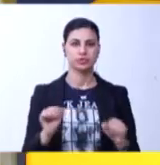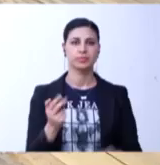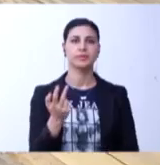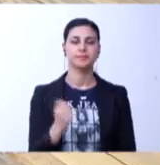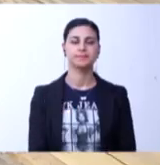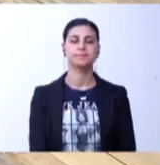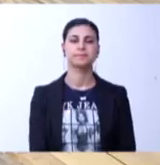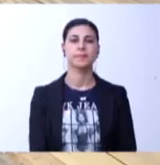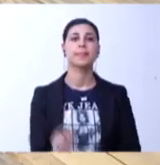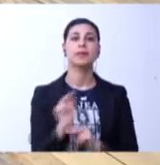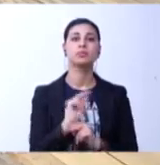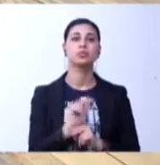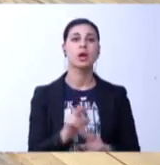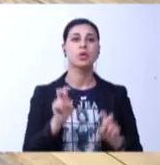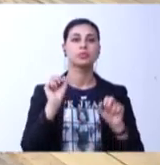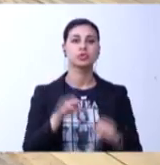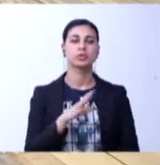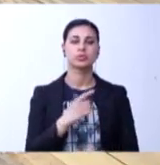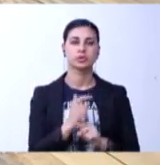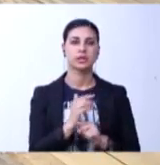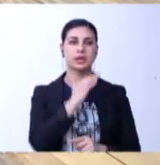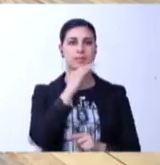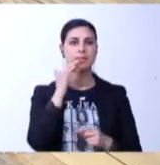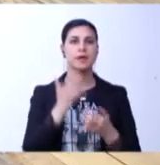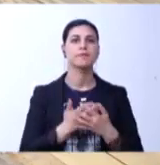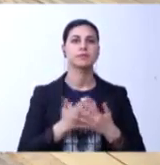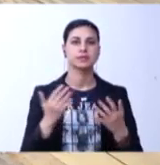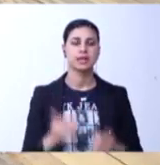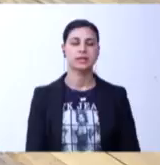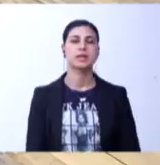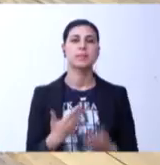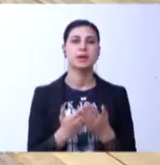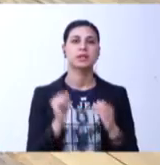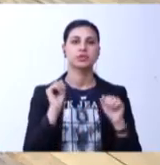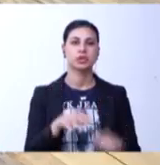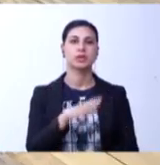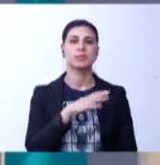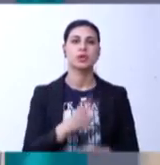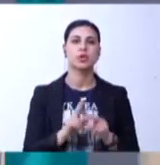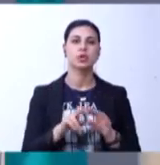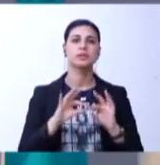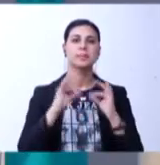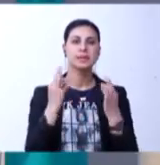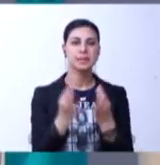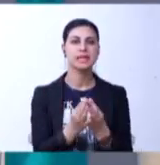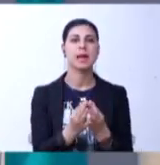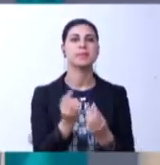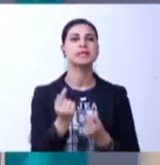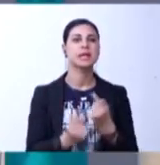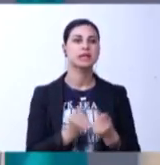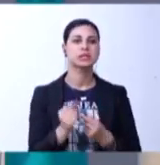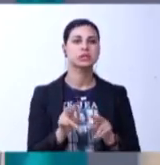საკურველია, კურნალობის მეთოდი შეიძლება არსებობს ძალიან ბევრნაირი. თქვათ შეიძლება იყოს ეს ფირფიტები,